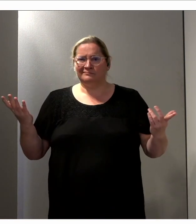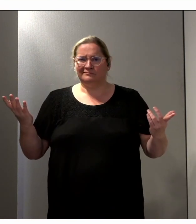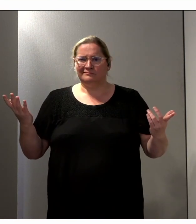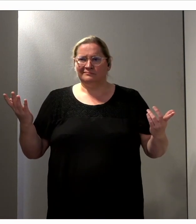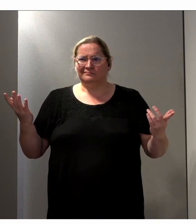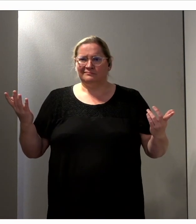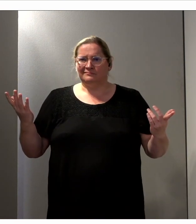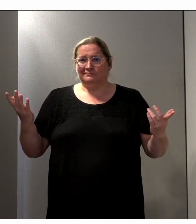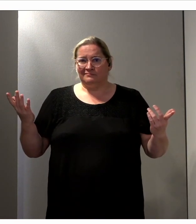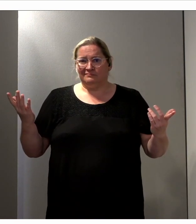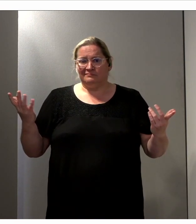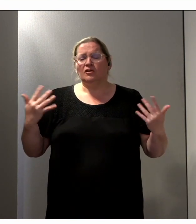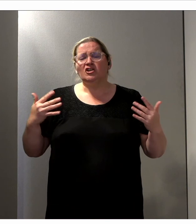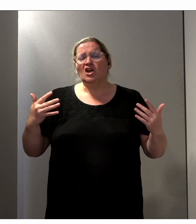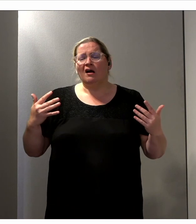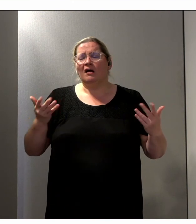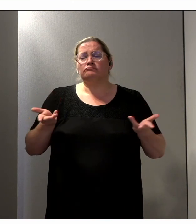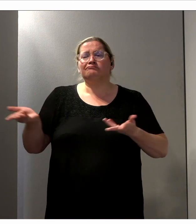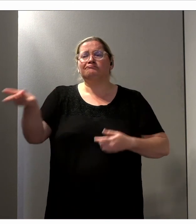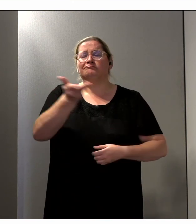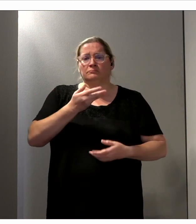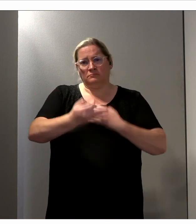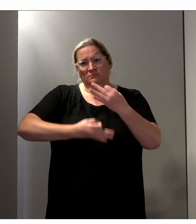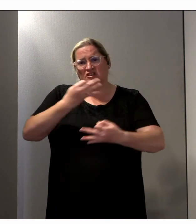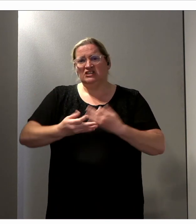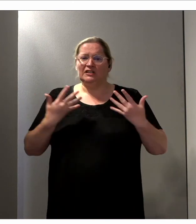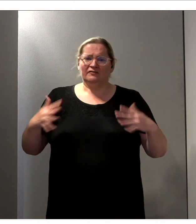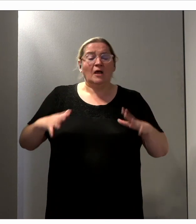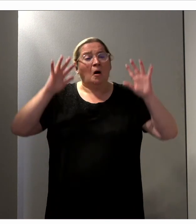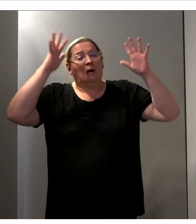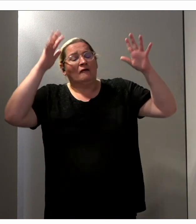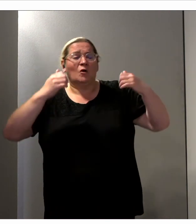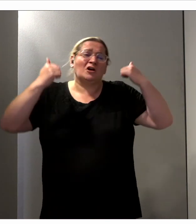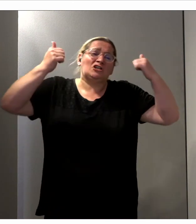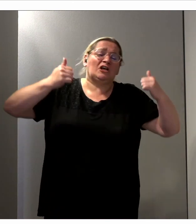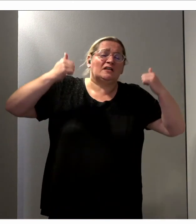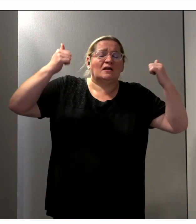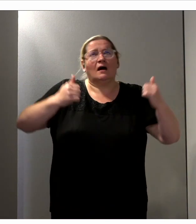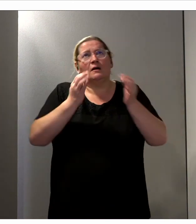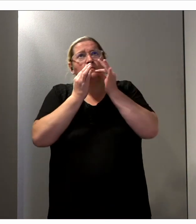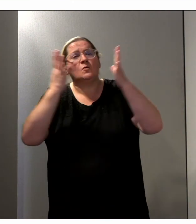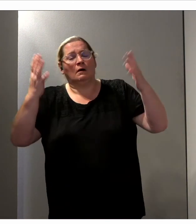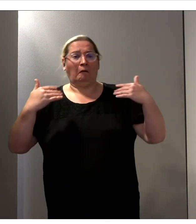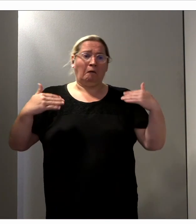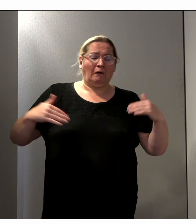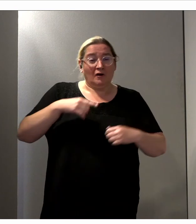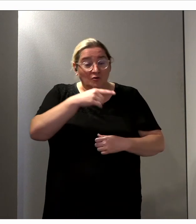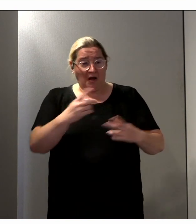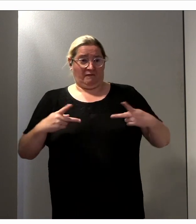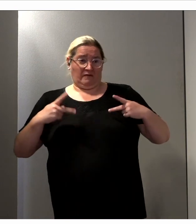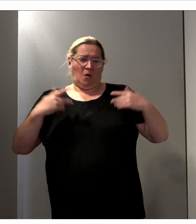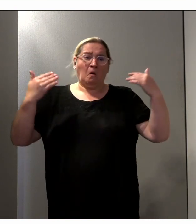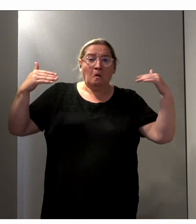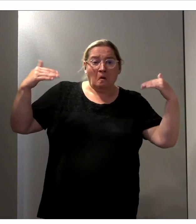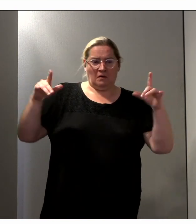formidable là, mais ça s'est été dit déjà. On nous dit c'est génial, c'est formidable. Tu te rends compte, tu es en vie.